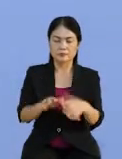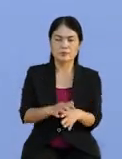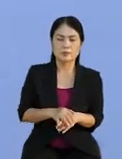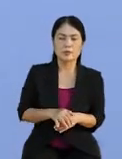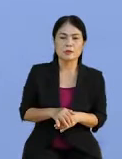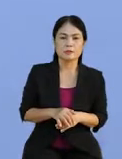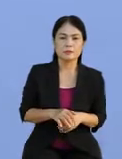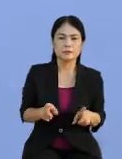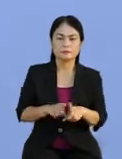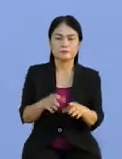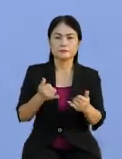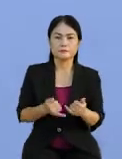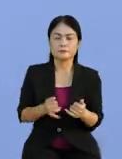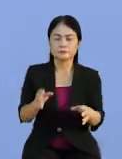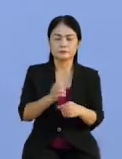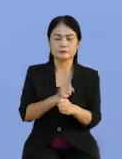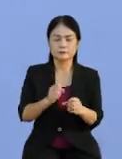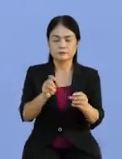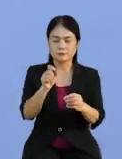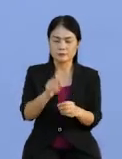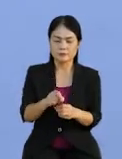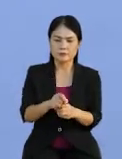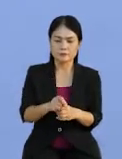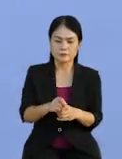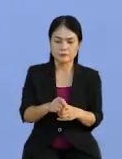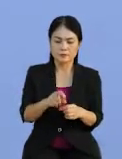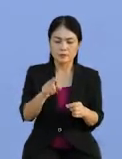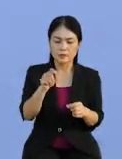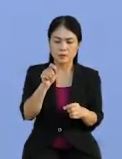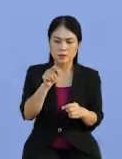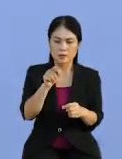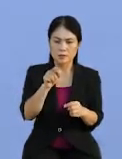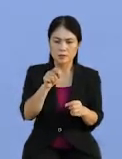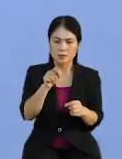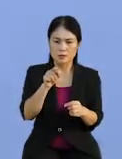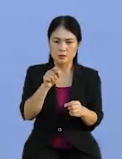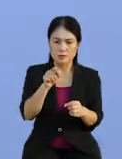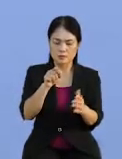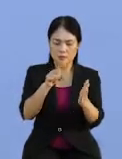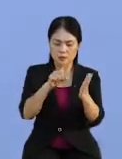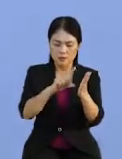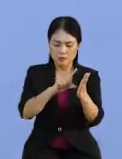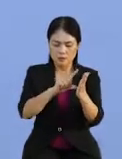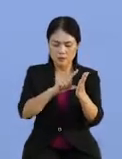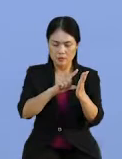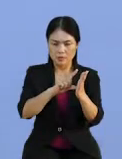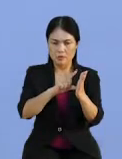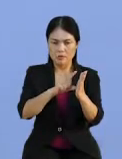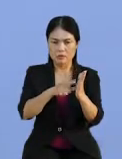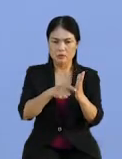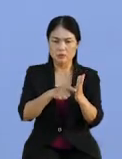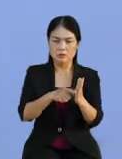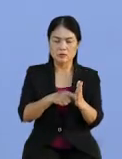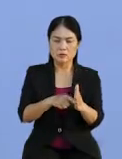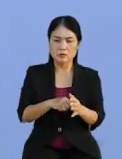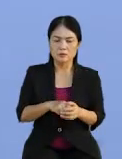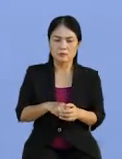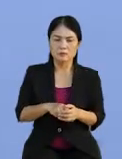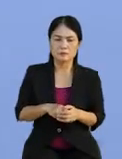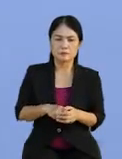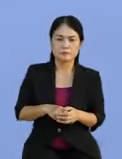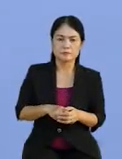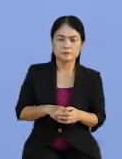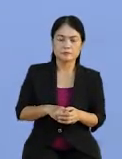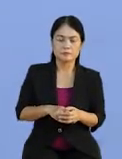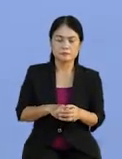bàn chân dương chân cứ dương vô chùm nó ở trong để chia ní mình là chùm nó để chia ní dương đạn trầm cô ở trong tốt đã chăm